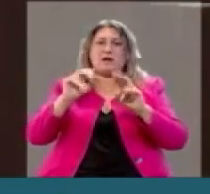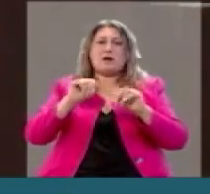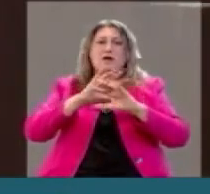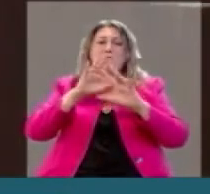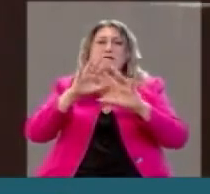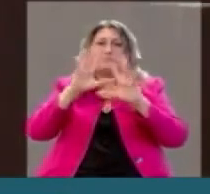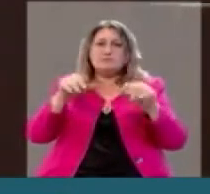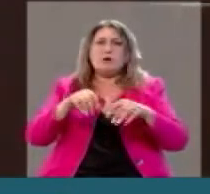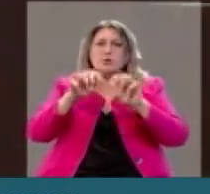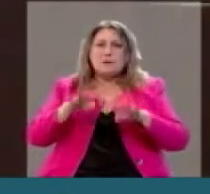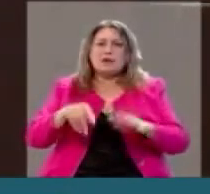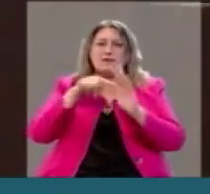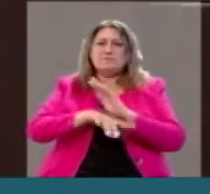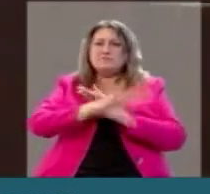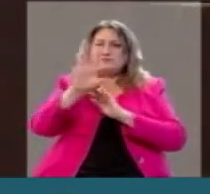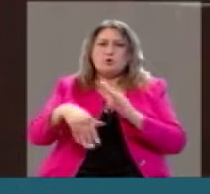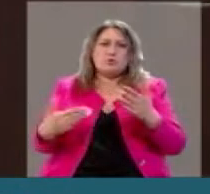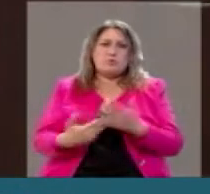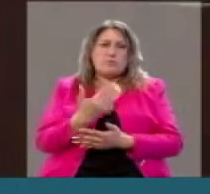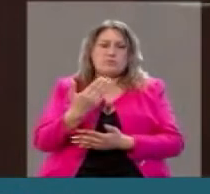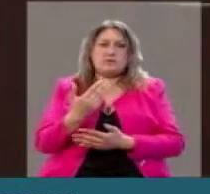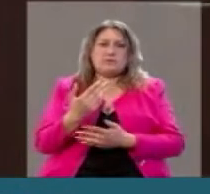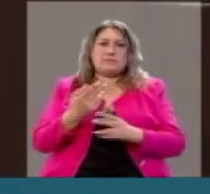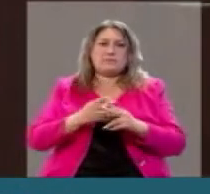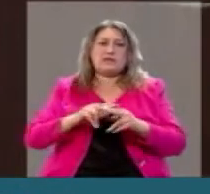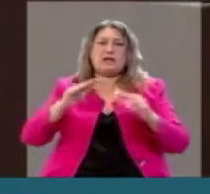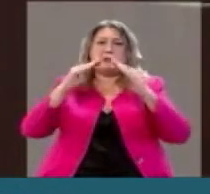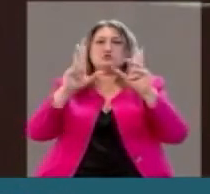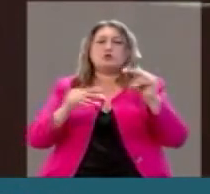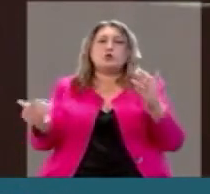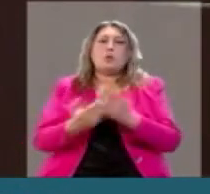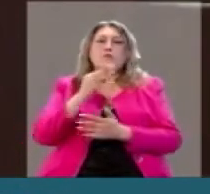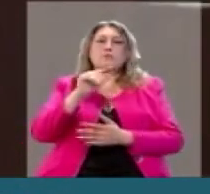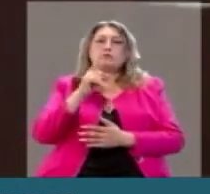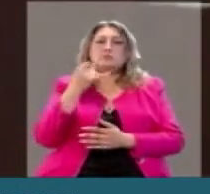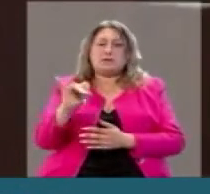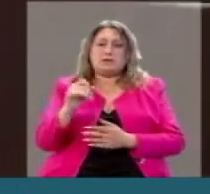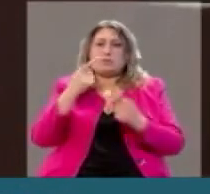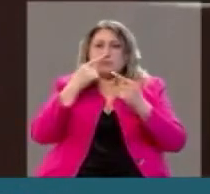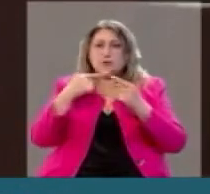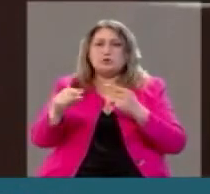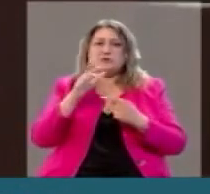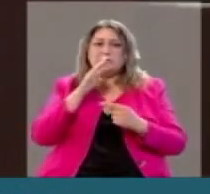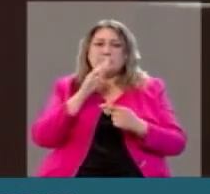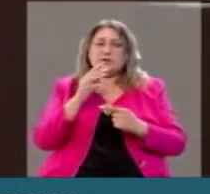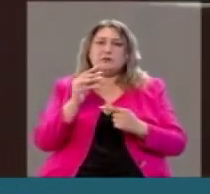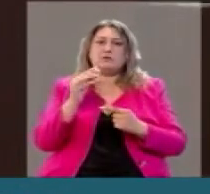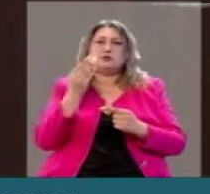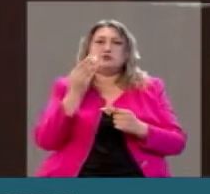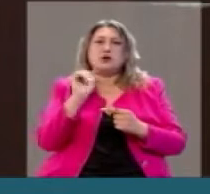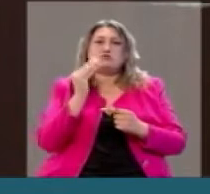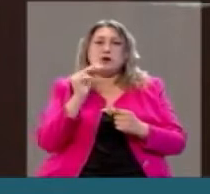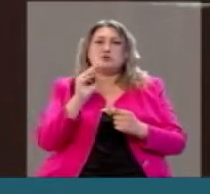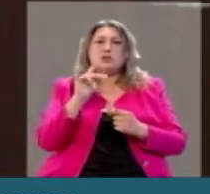все новое, отопление, системы, все новое. Реэкспозиция, новый музей. В ближайшее время начнем Шахшах Жанабека